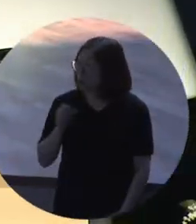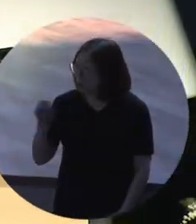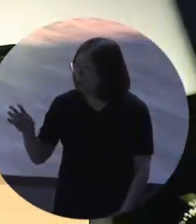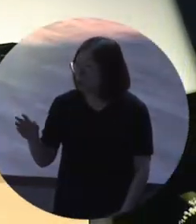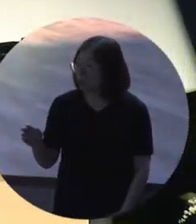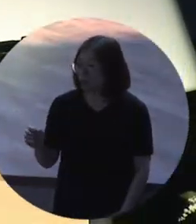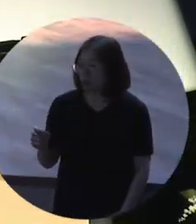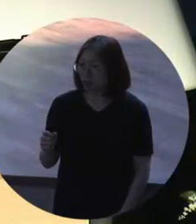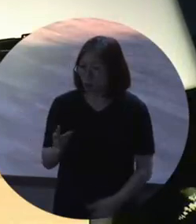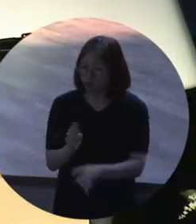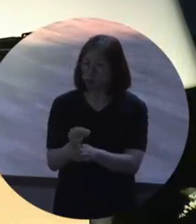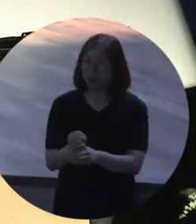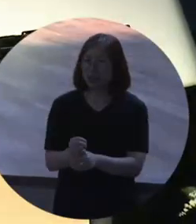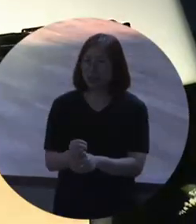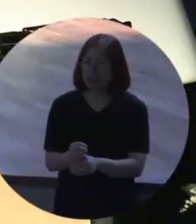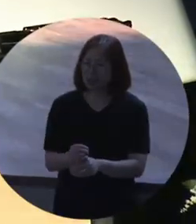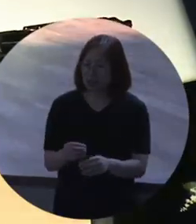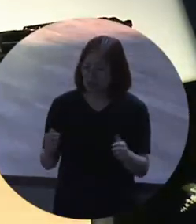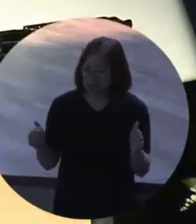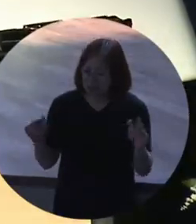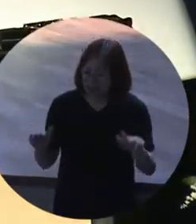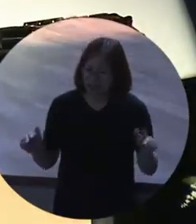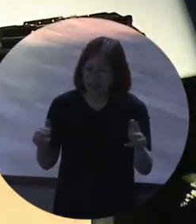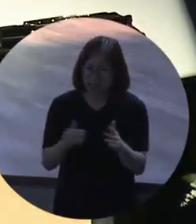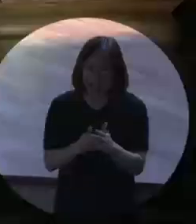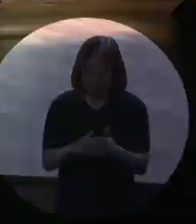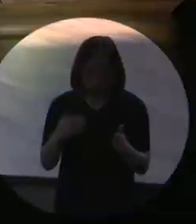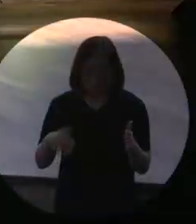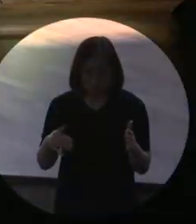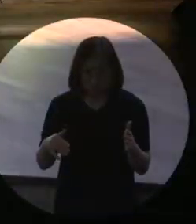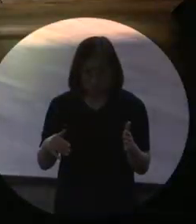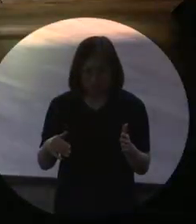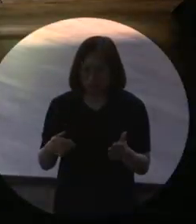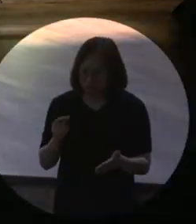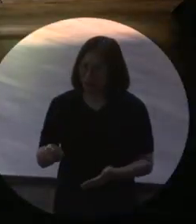지가 언젠데 아직도 못해? 아, 죄송합니다. 빨리 해야지. 네.